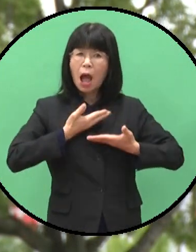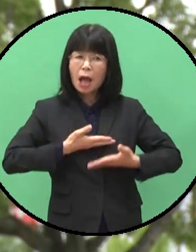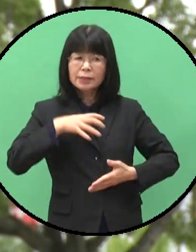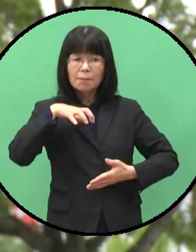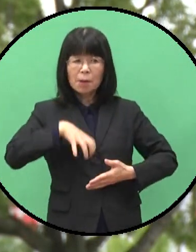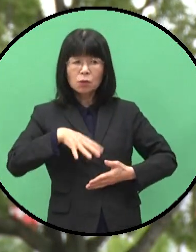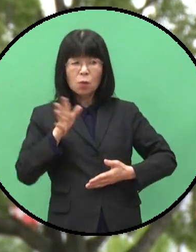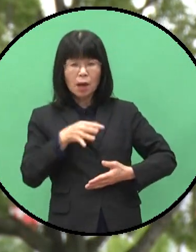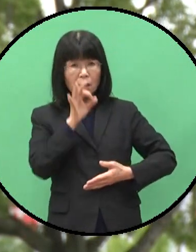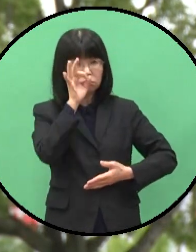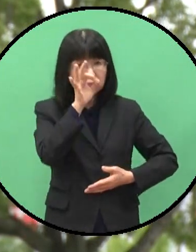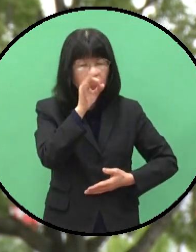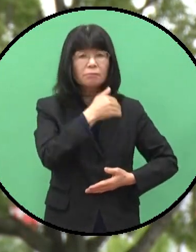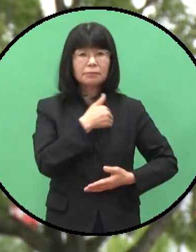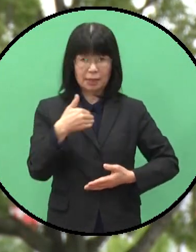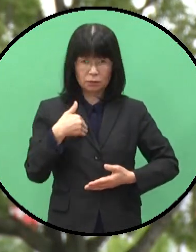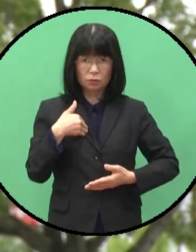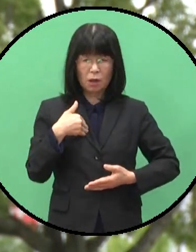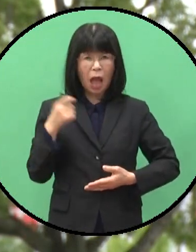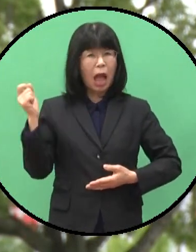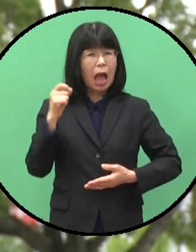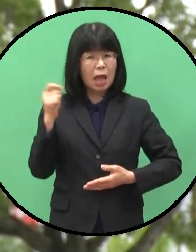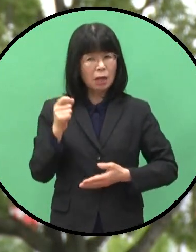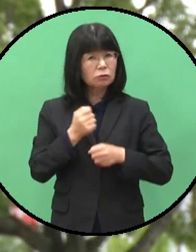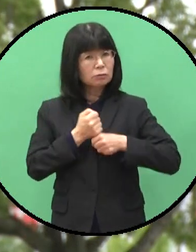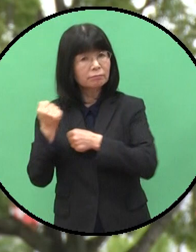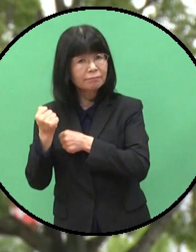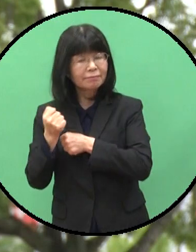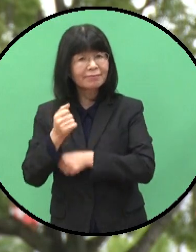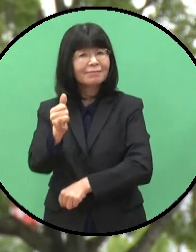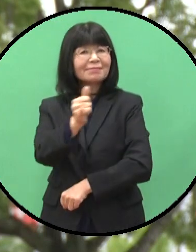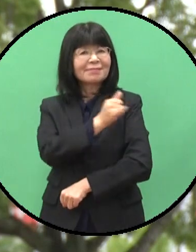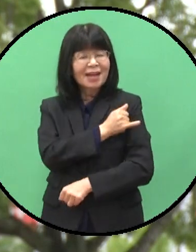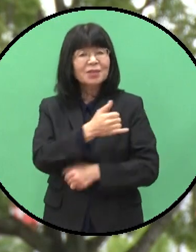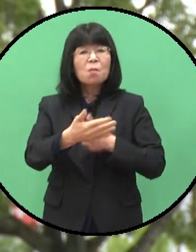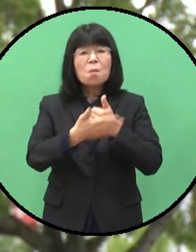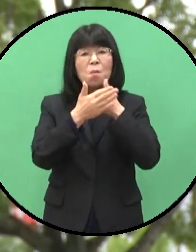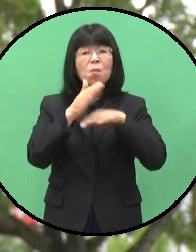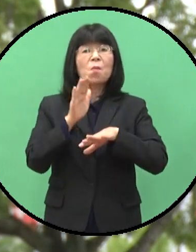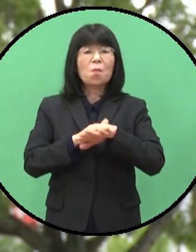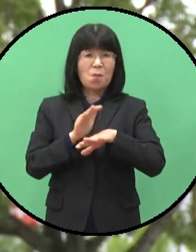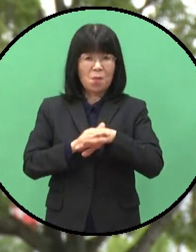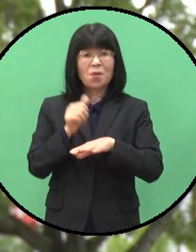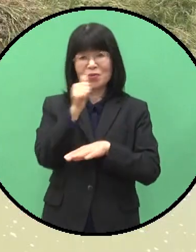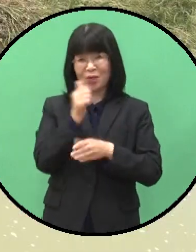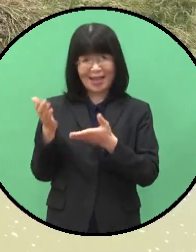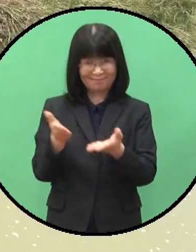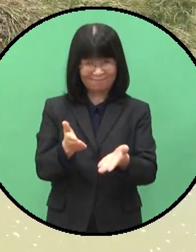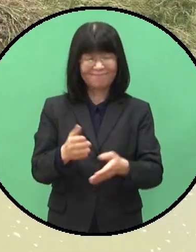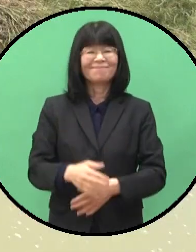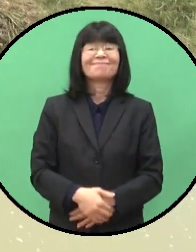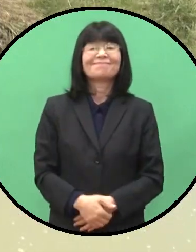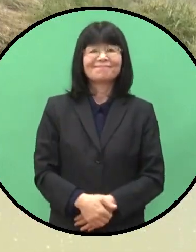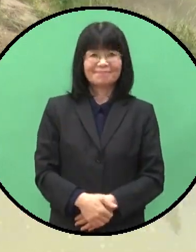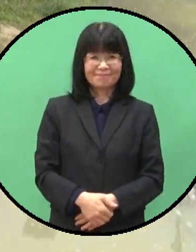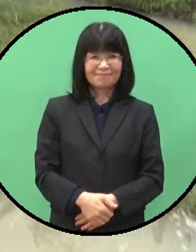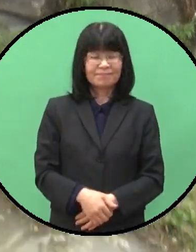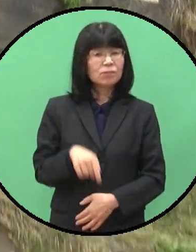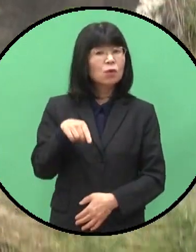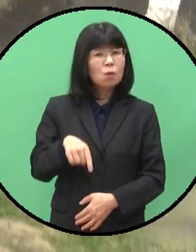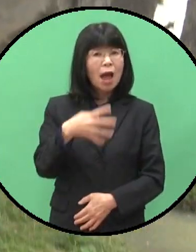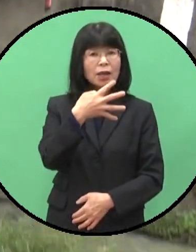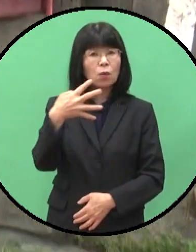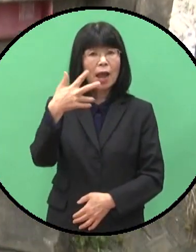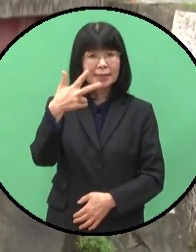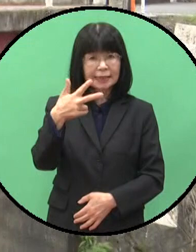場所から確認でき、早い段階での避難に役立つシステムを紹介します。 ここは四